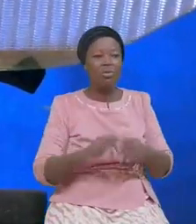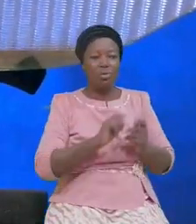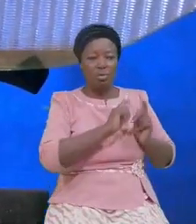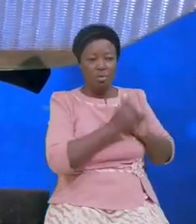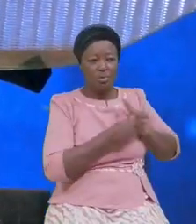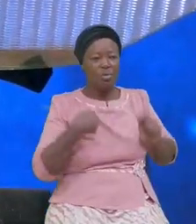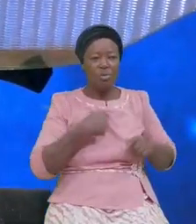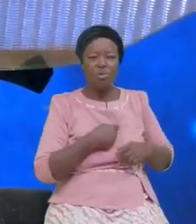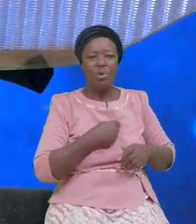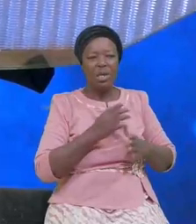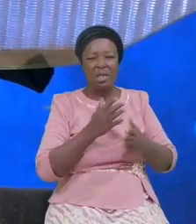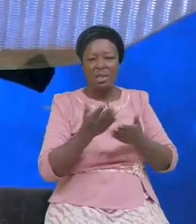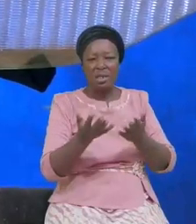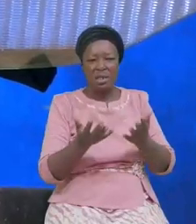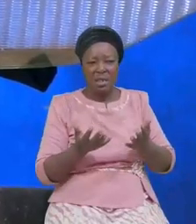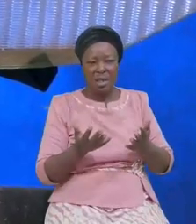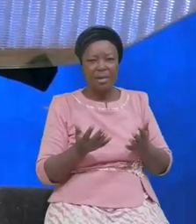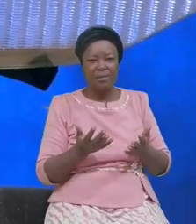nous gémissons, nous désirons,